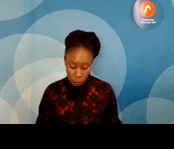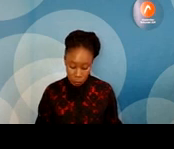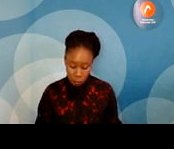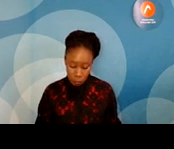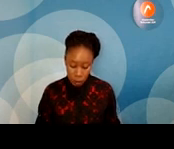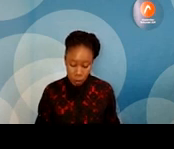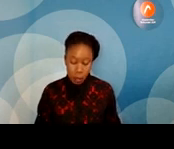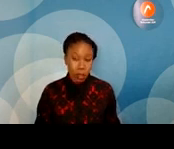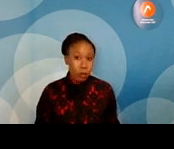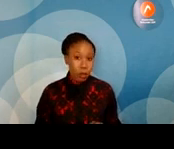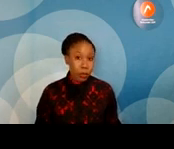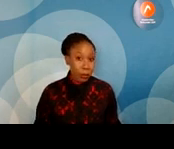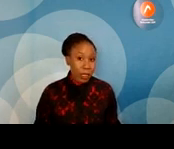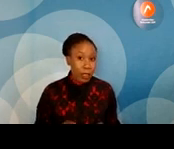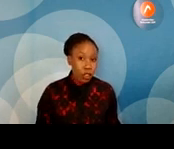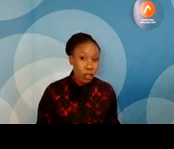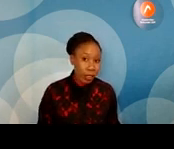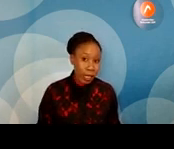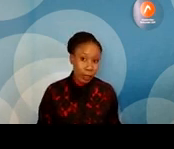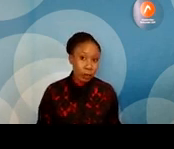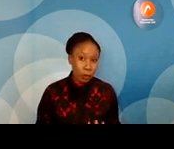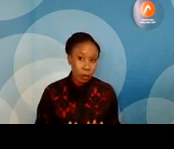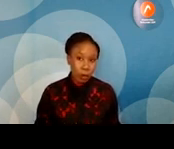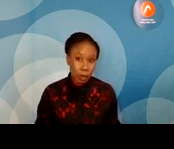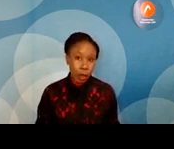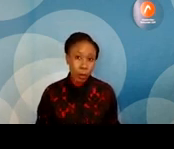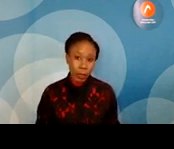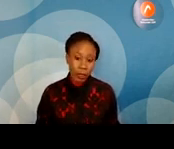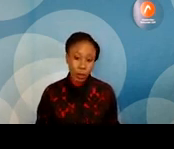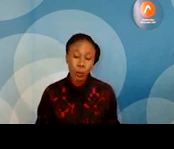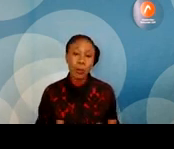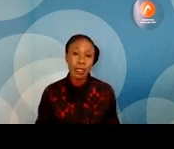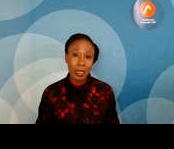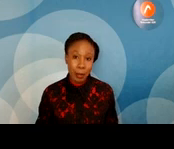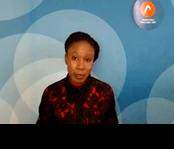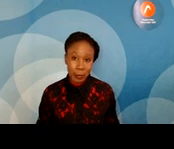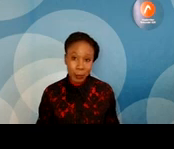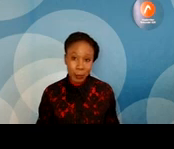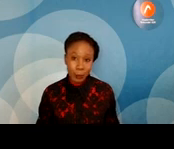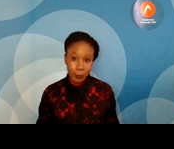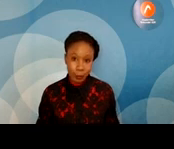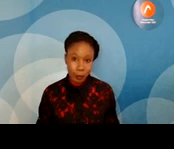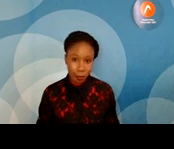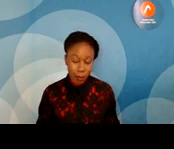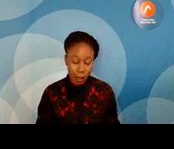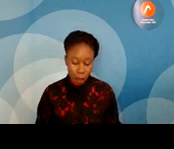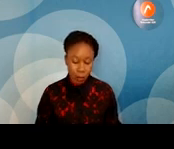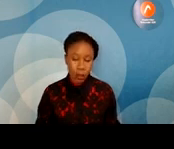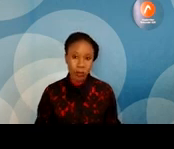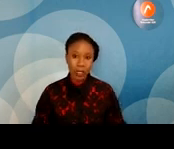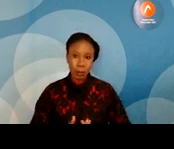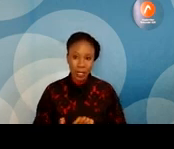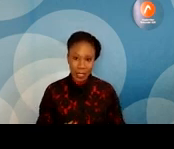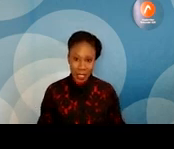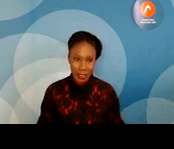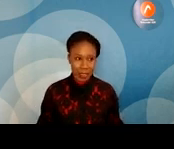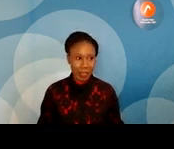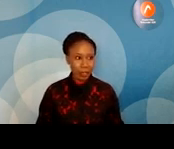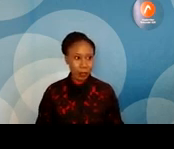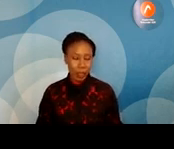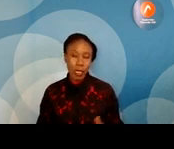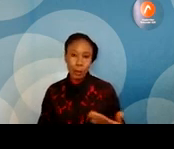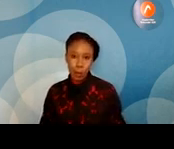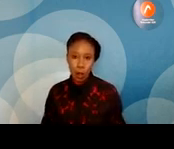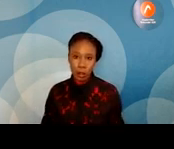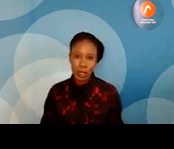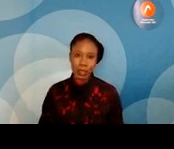samhällsfenomen som fram tills nyligen har börjat uppmärksammas. Det har varit väldigt